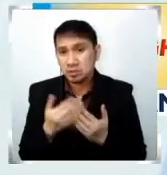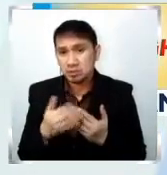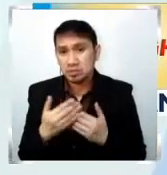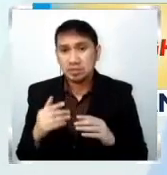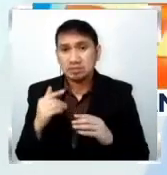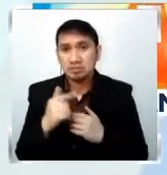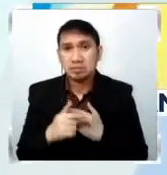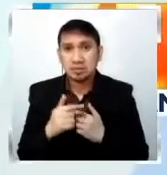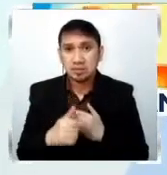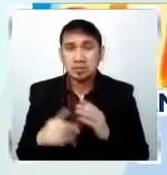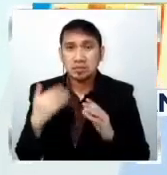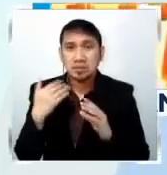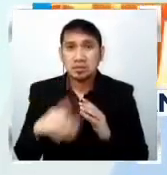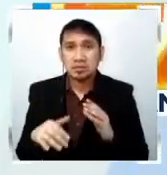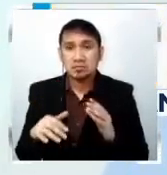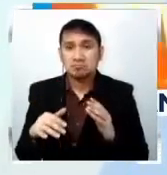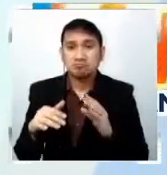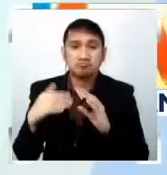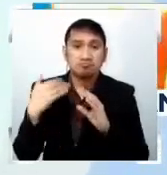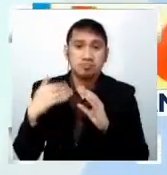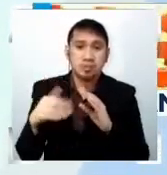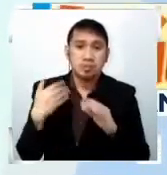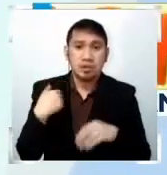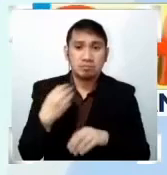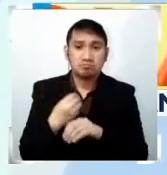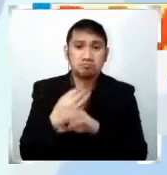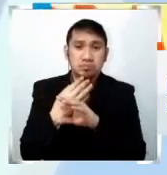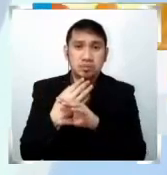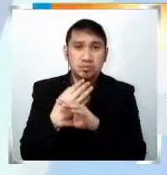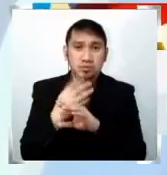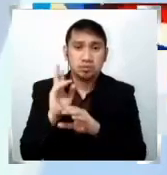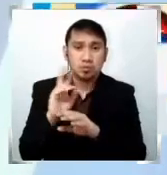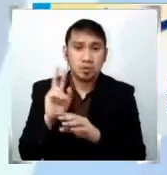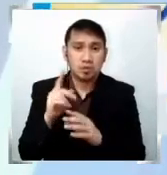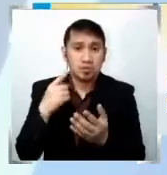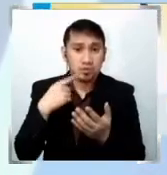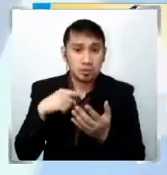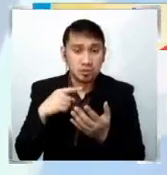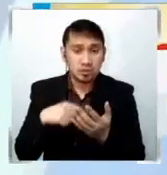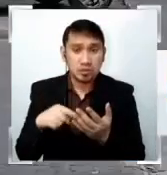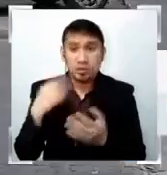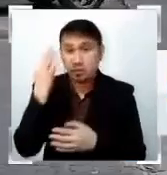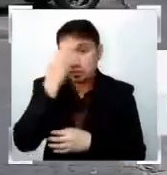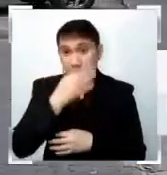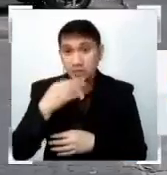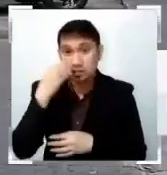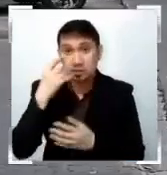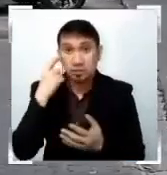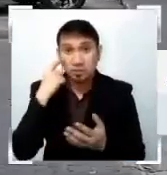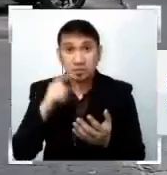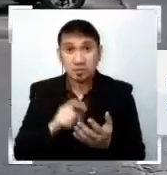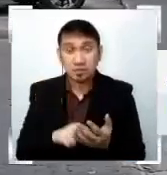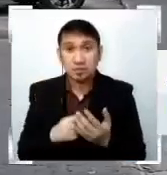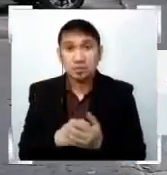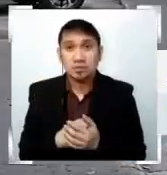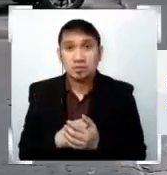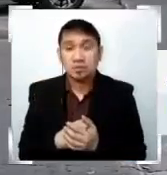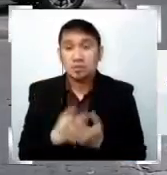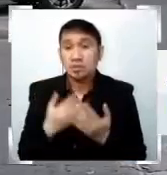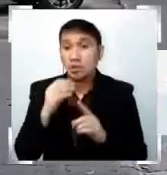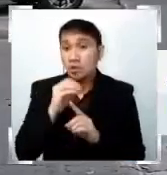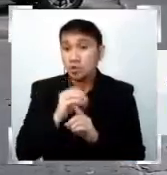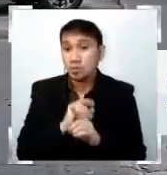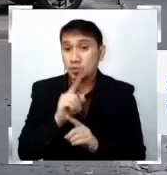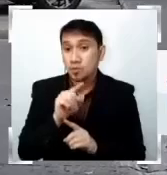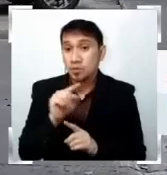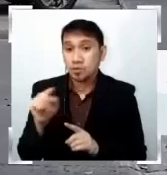ng election officer to verify yung facial recognition. Sa October 1 to 8, ang filing